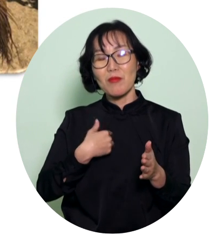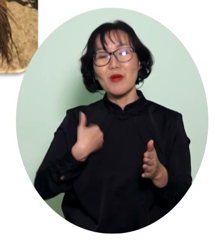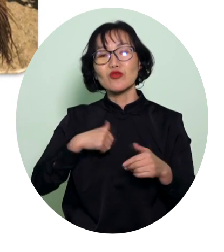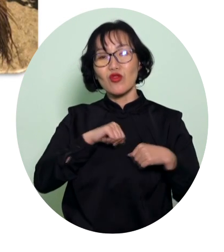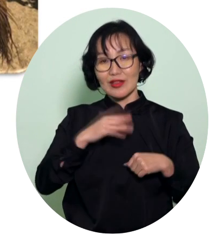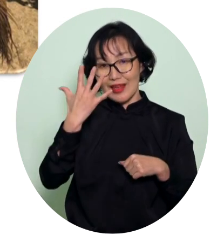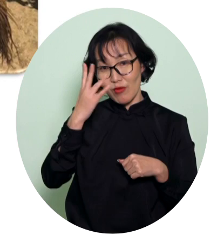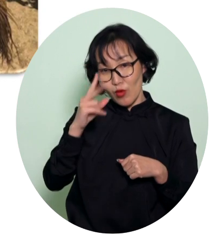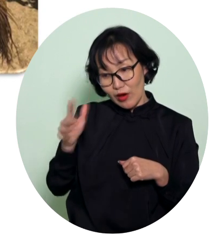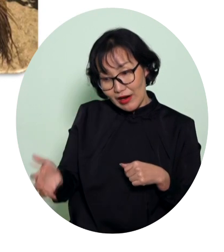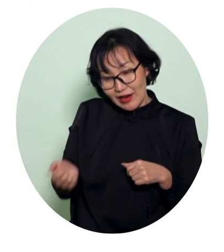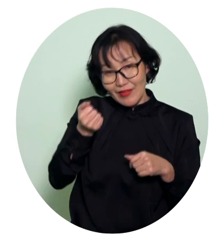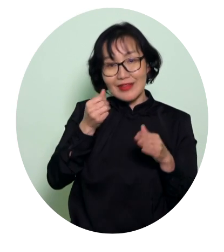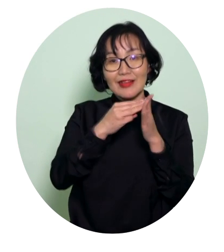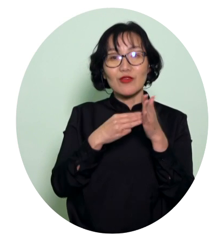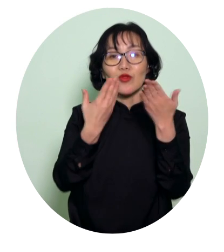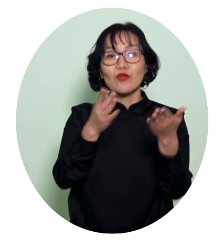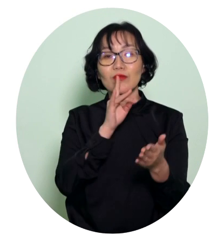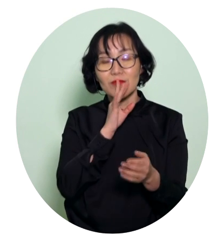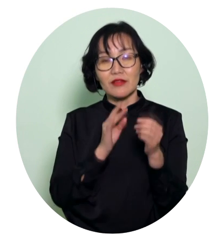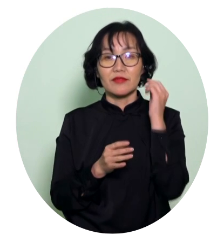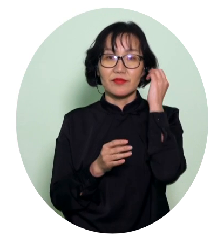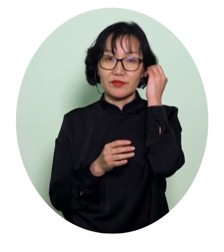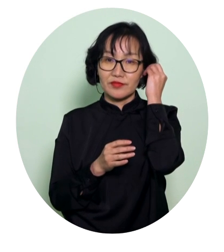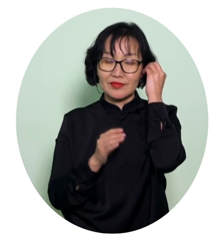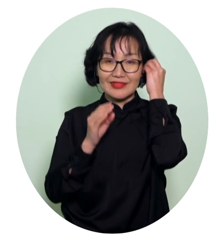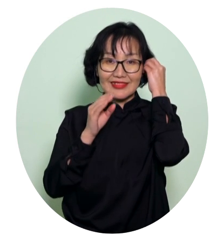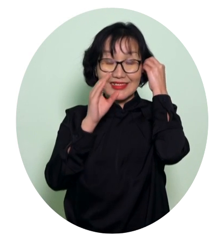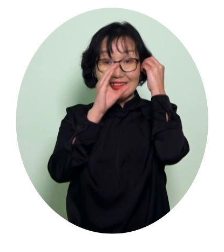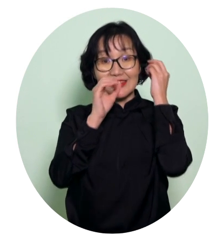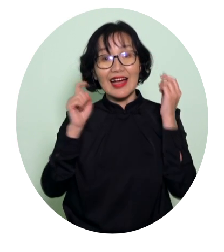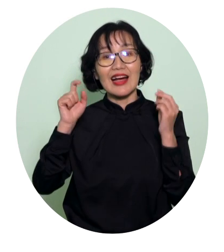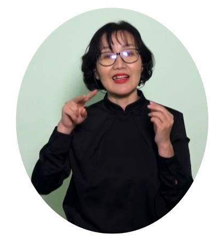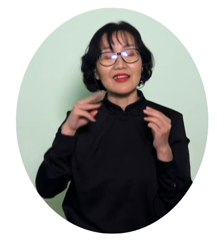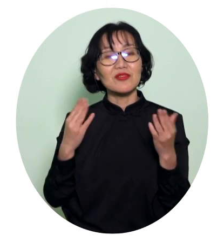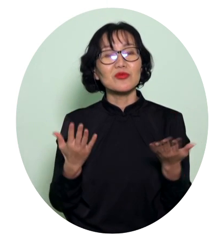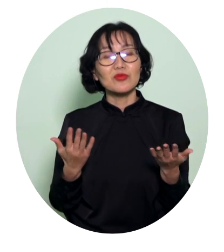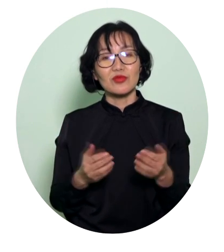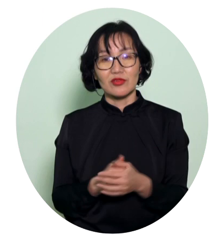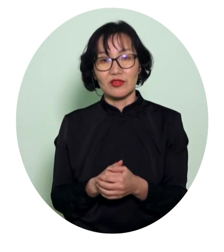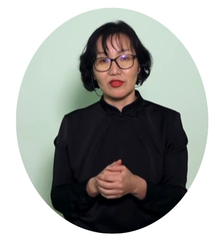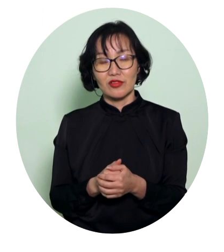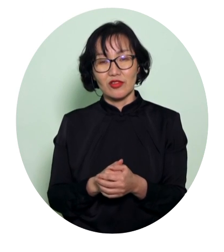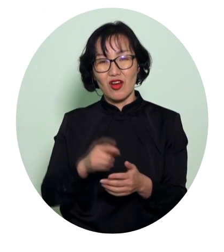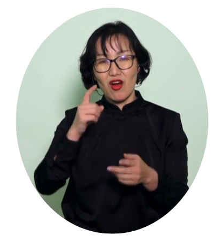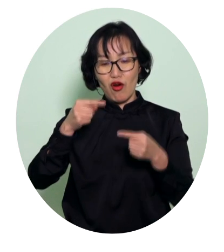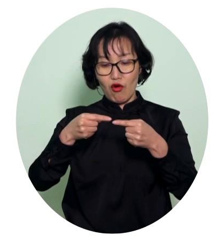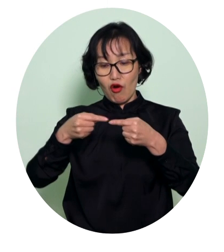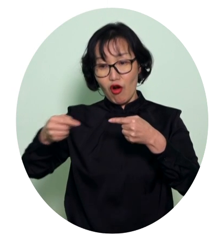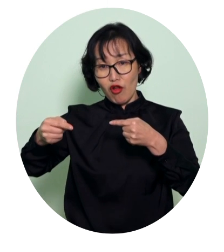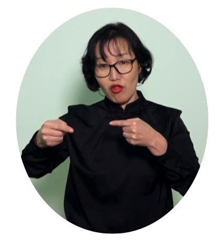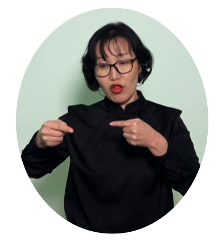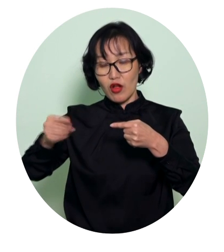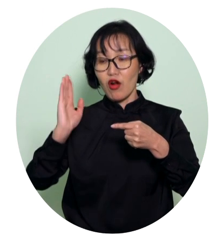үгийг тайлбарлацгаая. За сахалт. Сахалт гэдэг маань хол ойрын